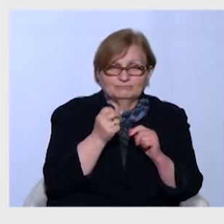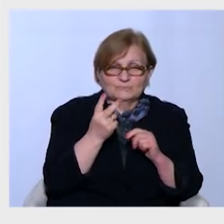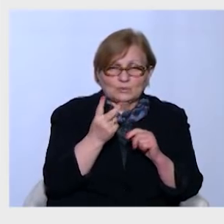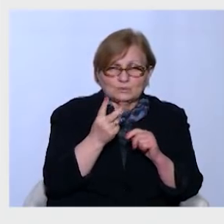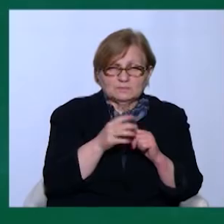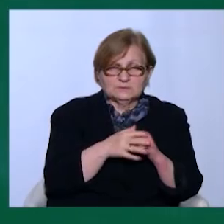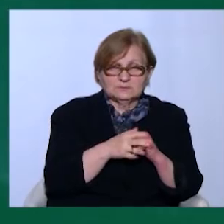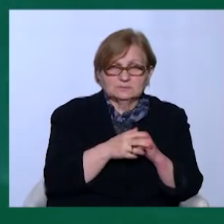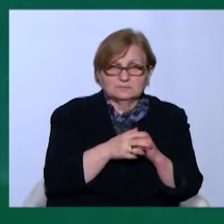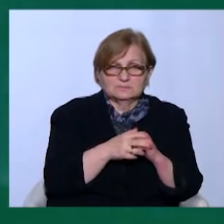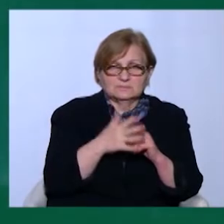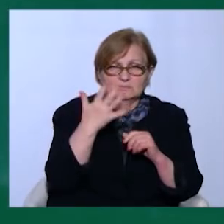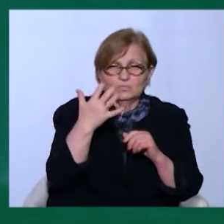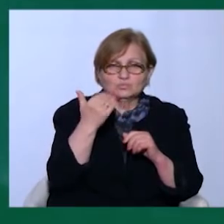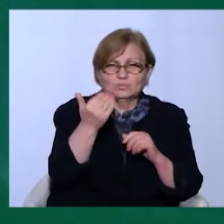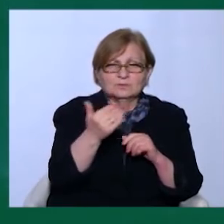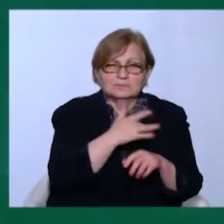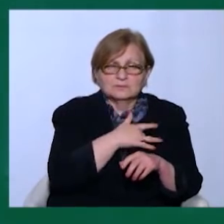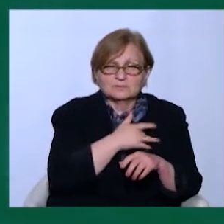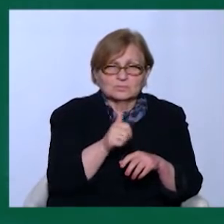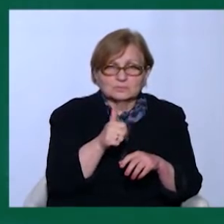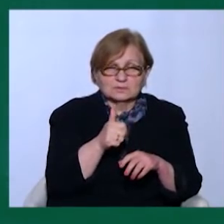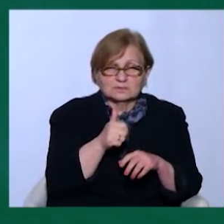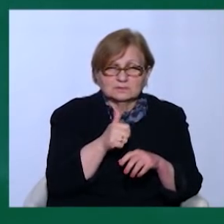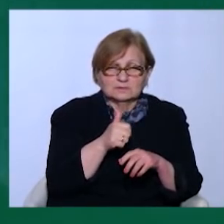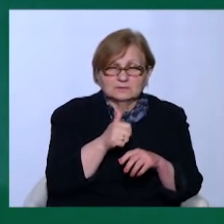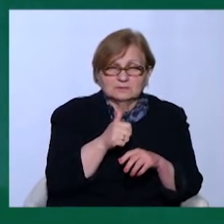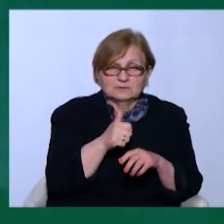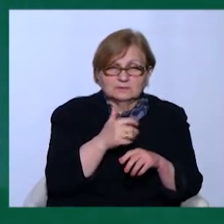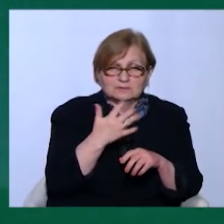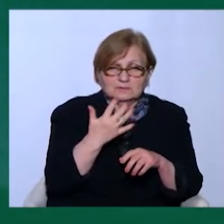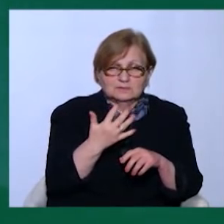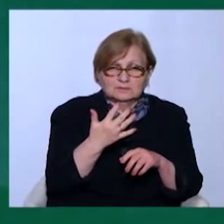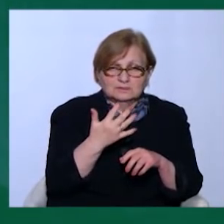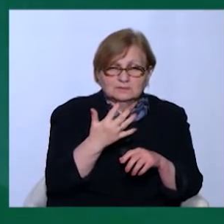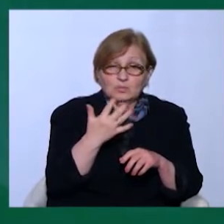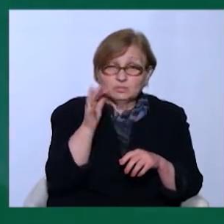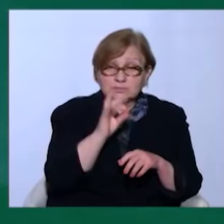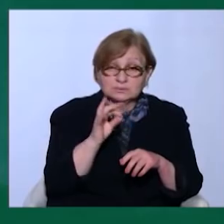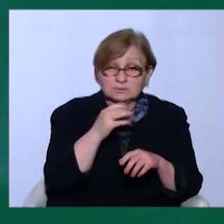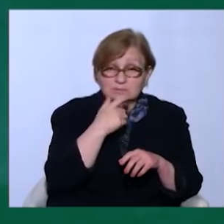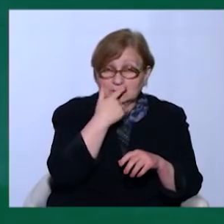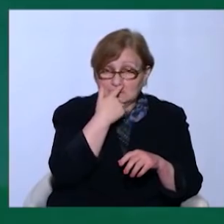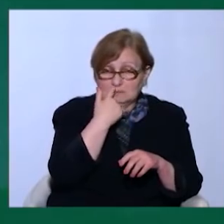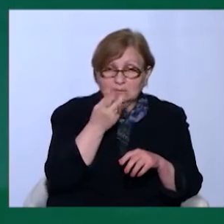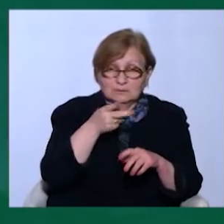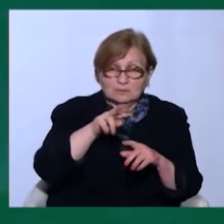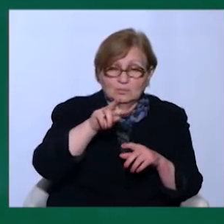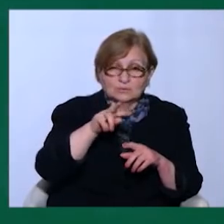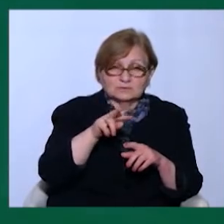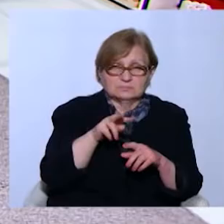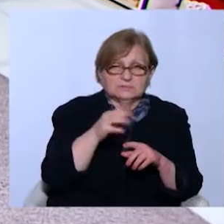12. ხუთკუთხა პრიზმა. ხუთკუთხა, ხუთზეა, ხო საუბარი? 12